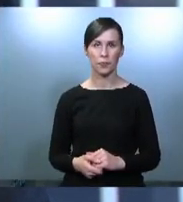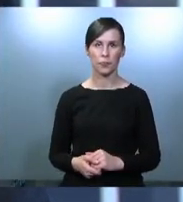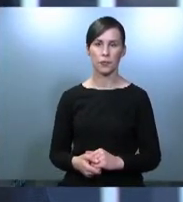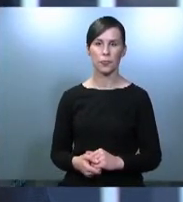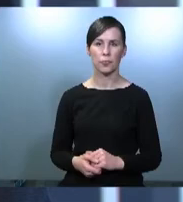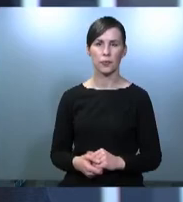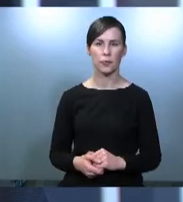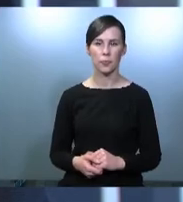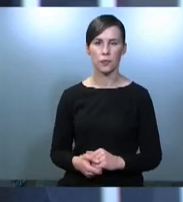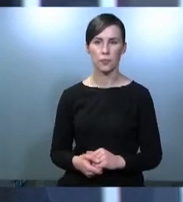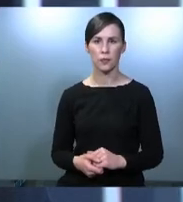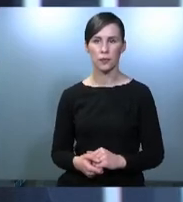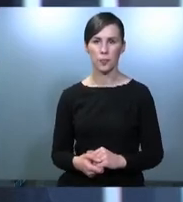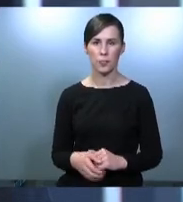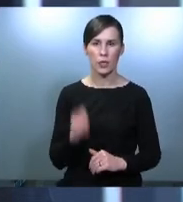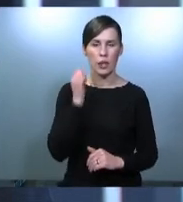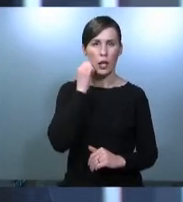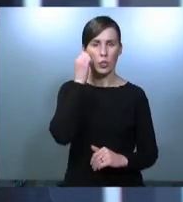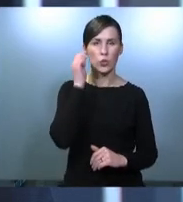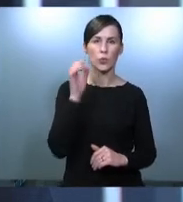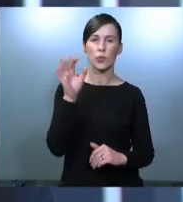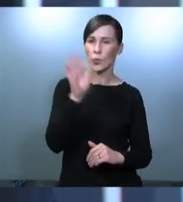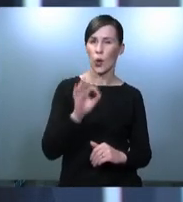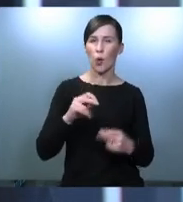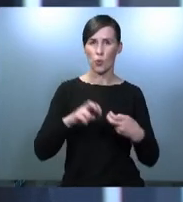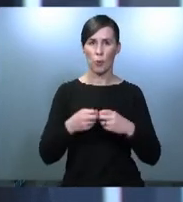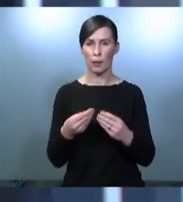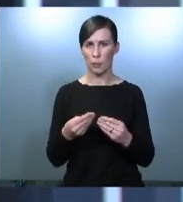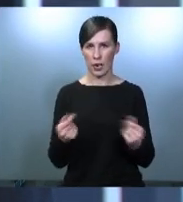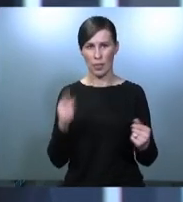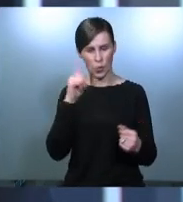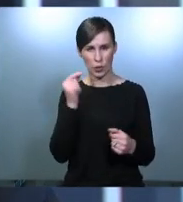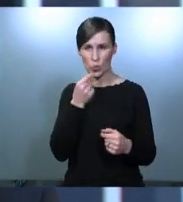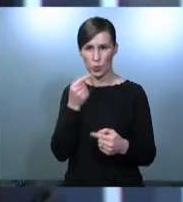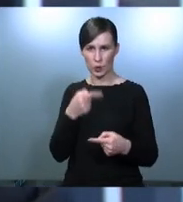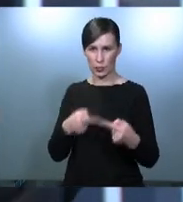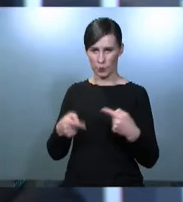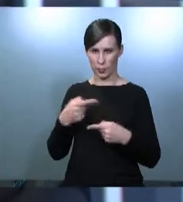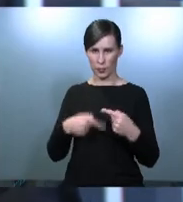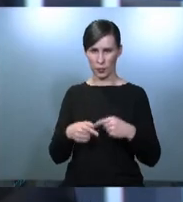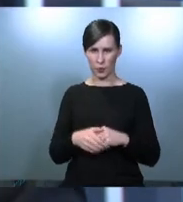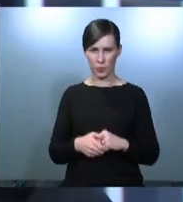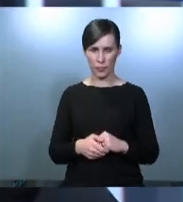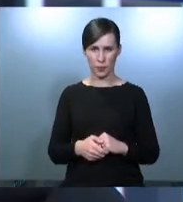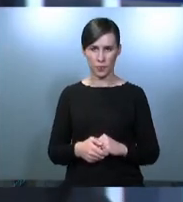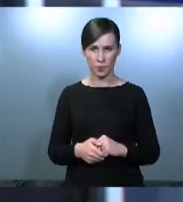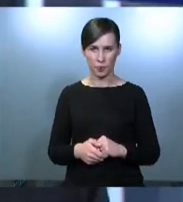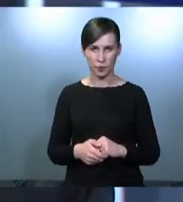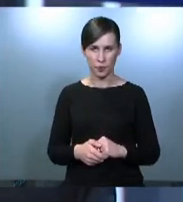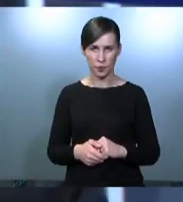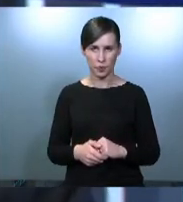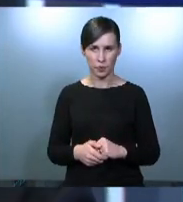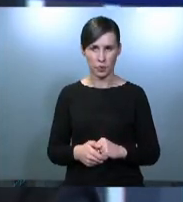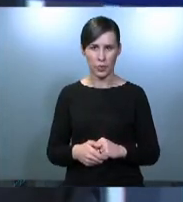mes kalbėjom, reiškia, dėl problemų sprendimo ir noriu pasakyti, kad visų tų problemų sprendimas yra paprastas